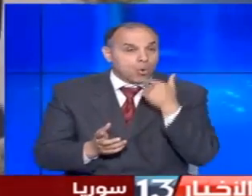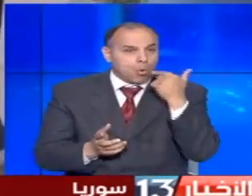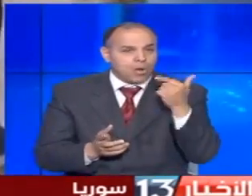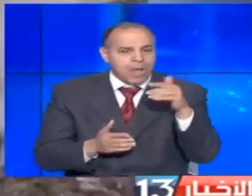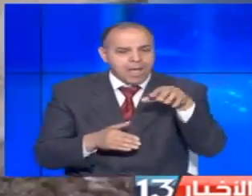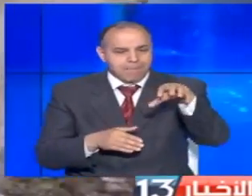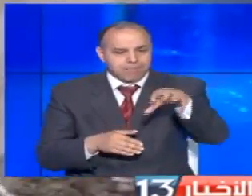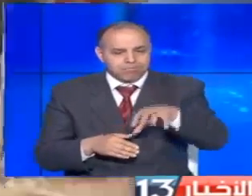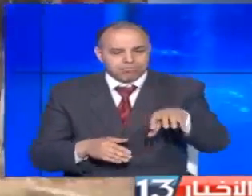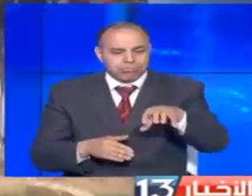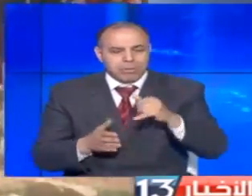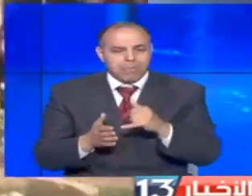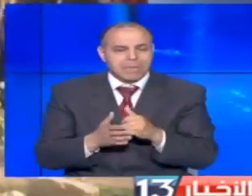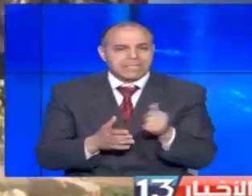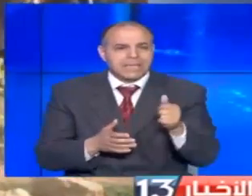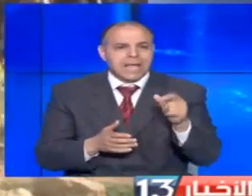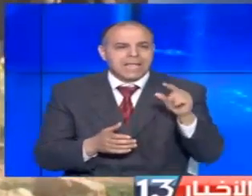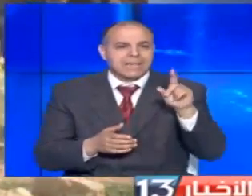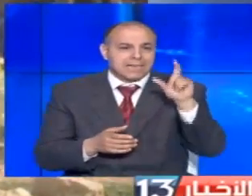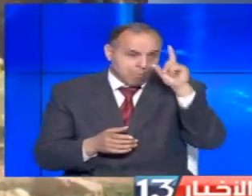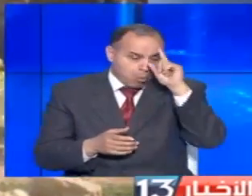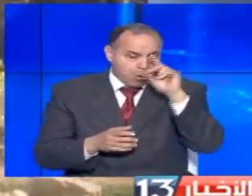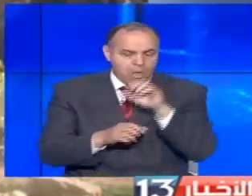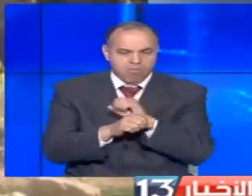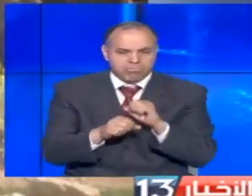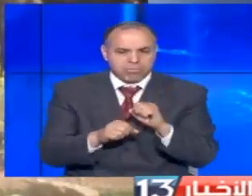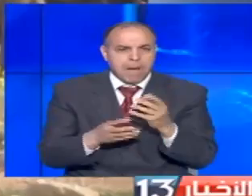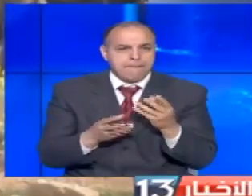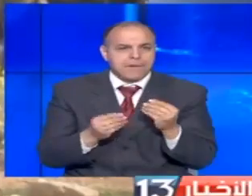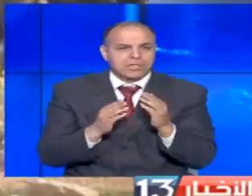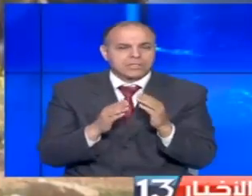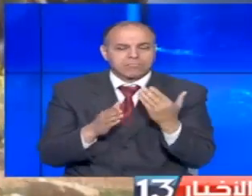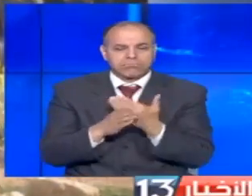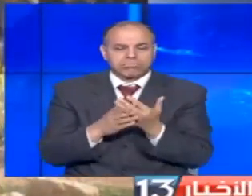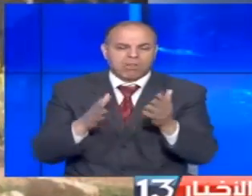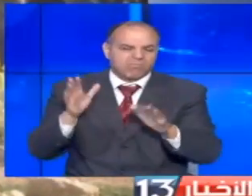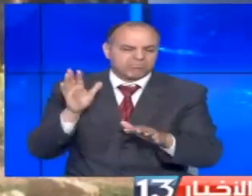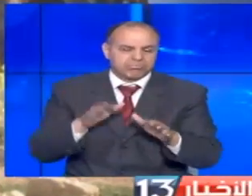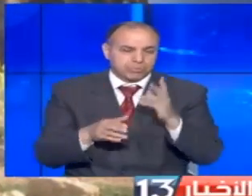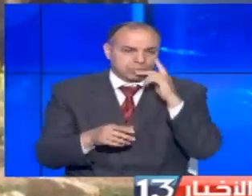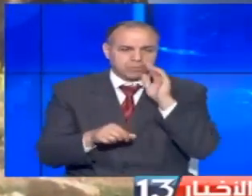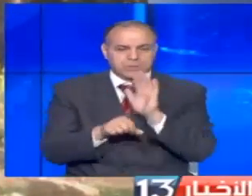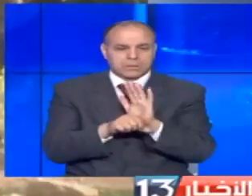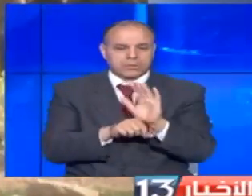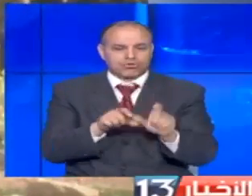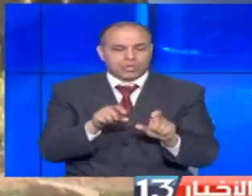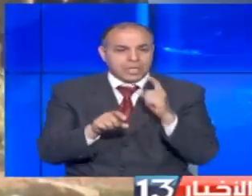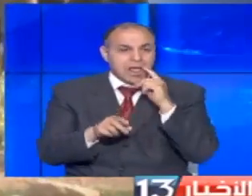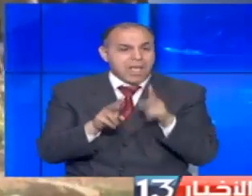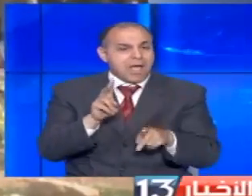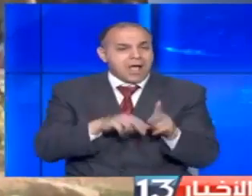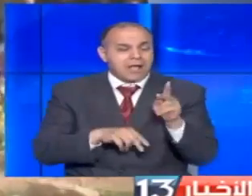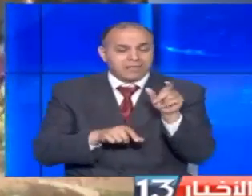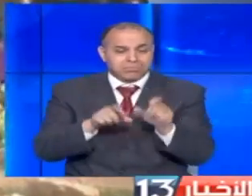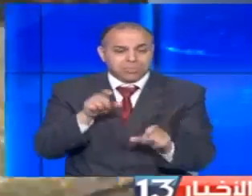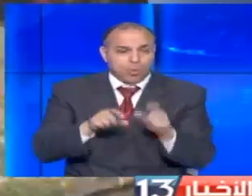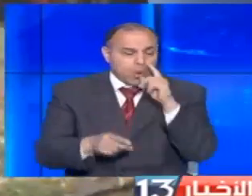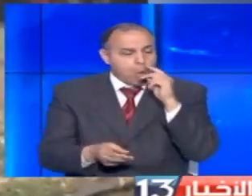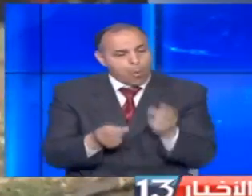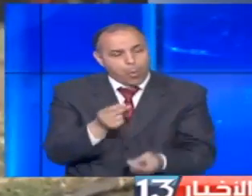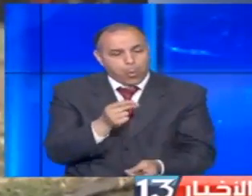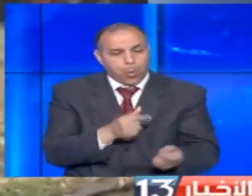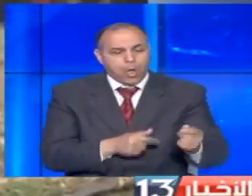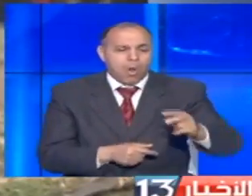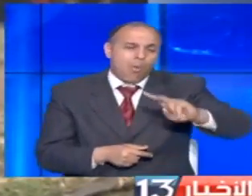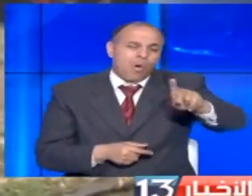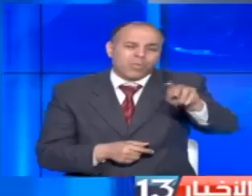الواقعه في محافظه ادلب عن انهيار عدد من المباني وافاد شهود عيان ان معظم سكان المدينه ففر الى